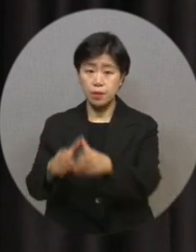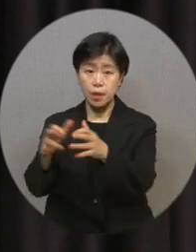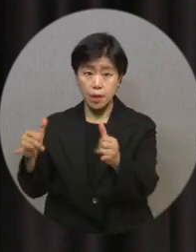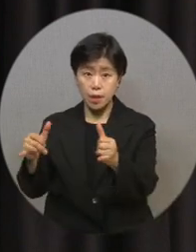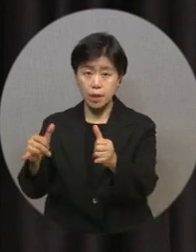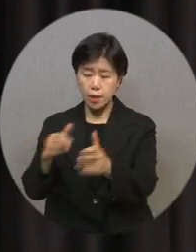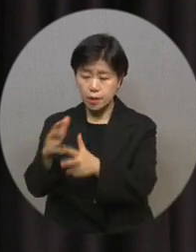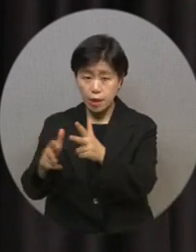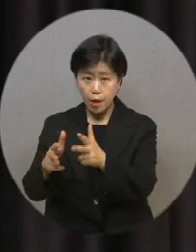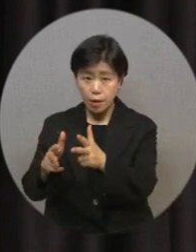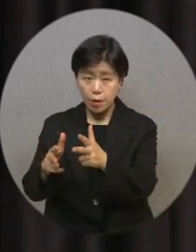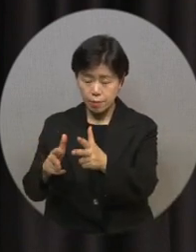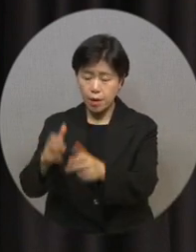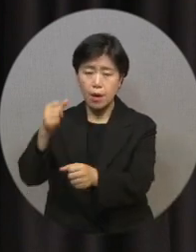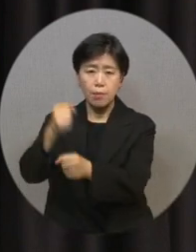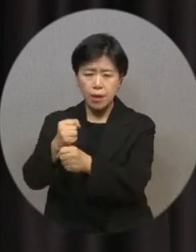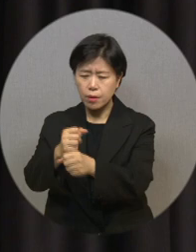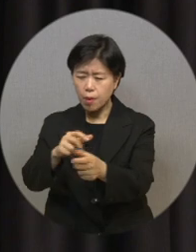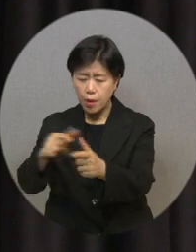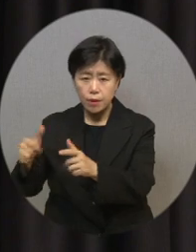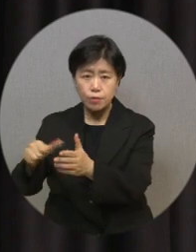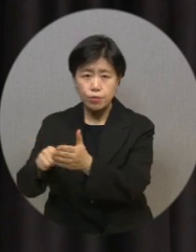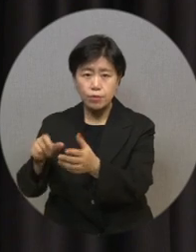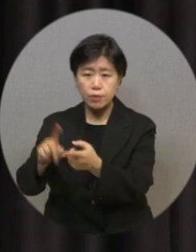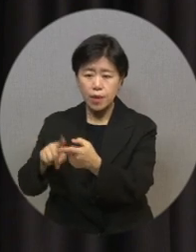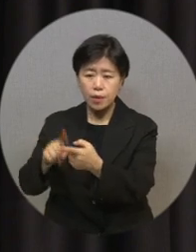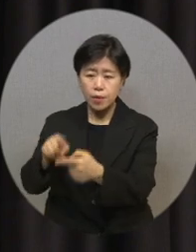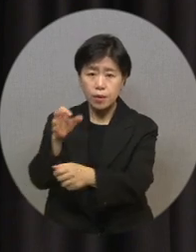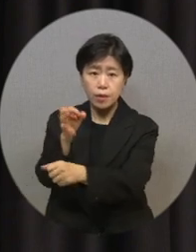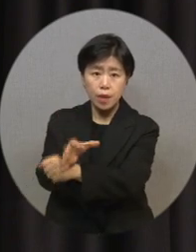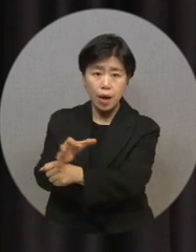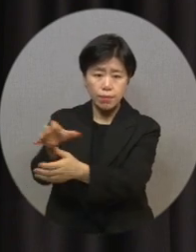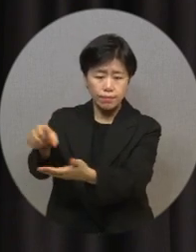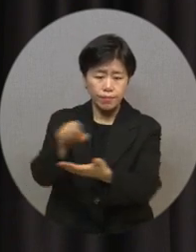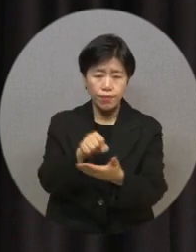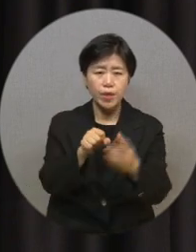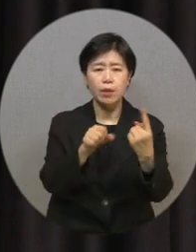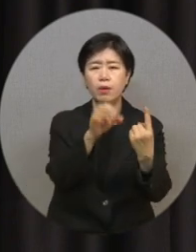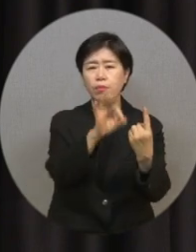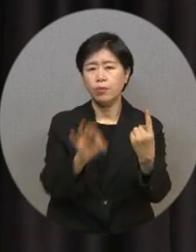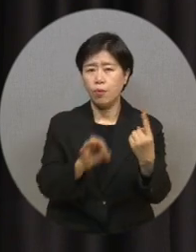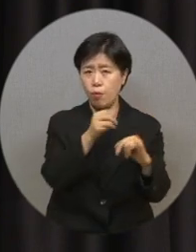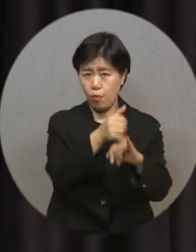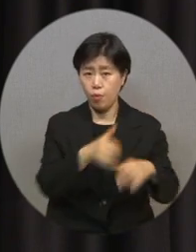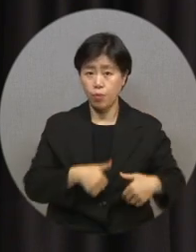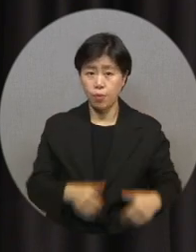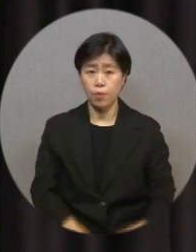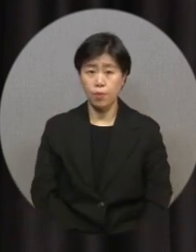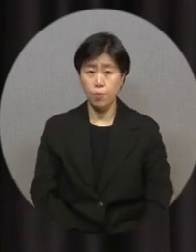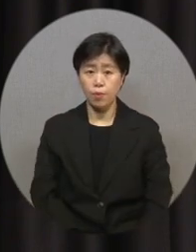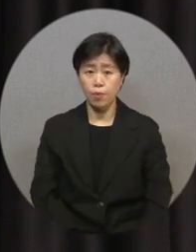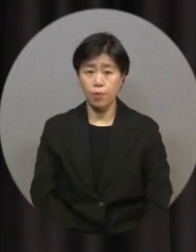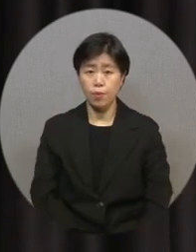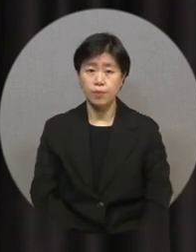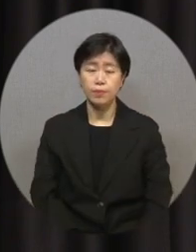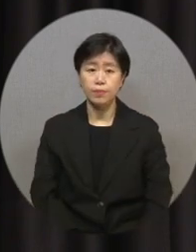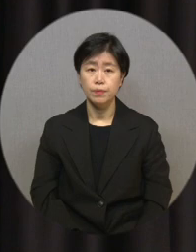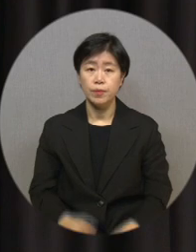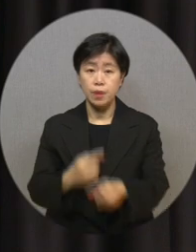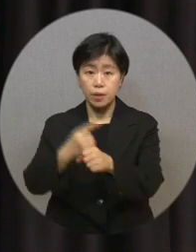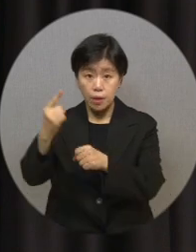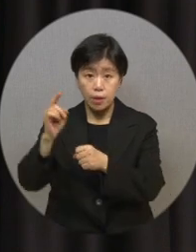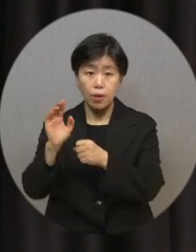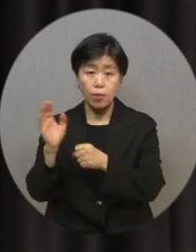우선구매 비율로 그걸 해야 되는데요 어 내년부터는 그러니까 이제 0.2% 한